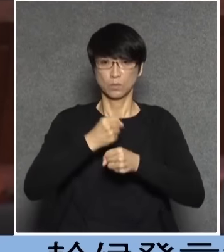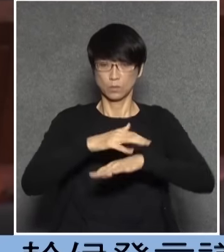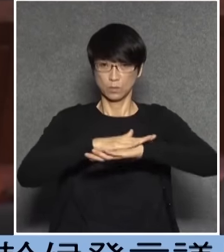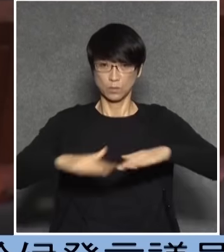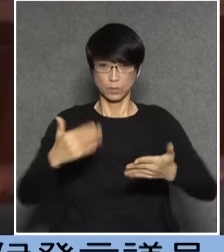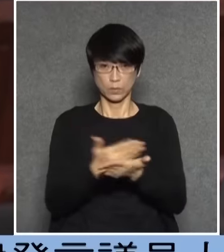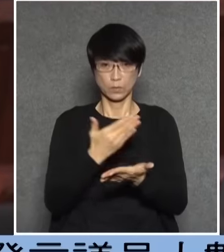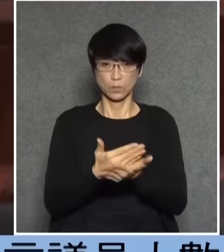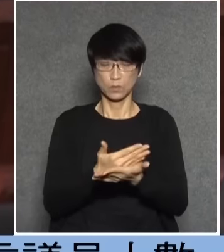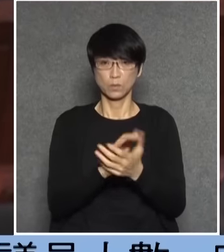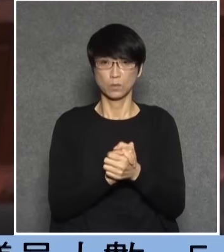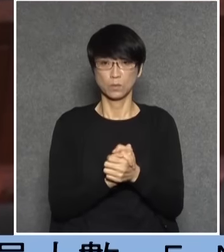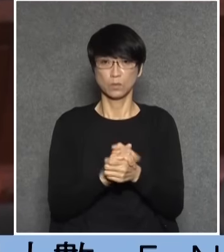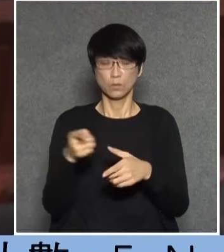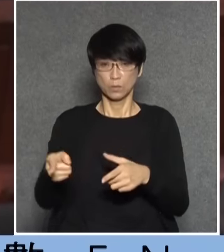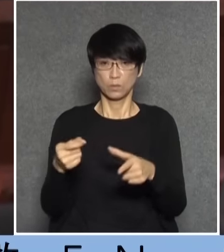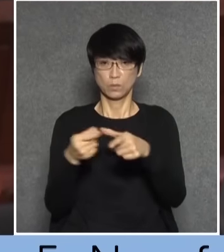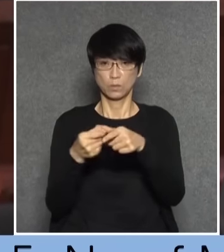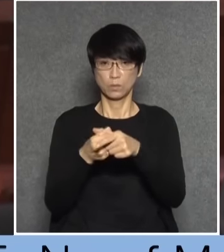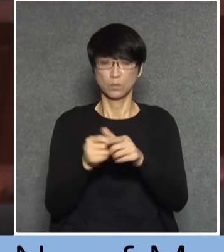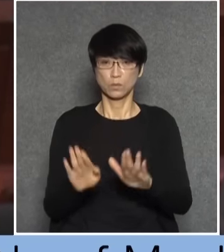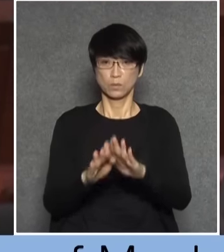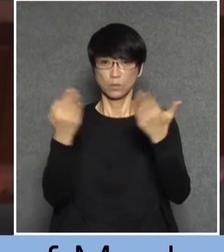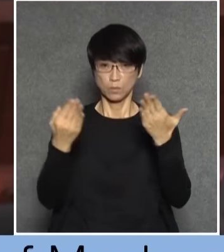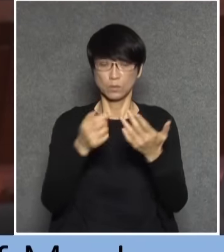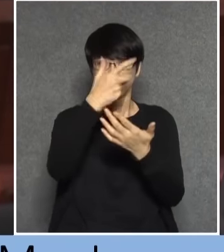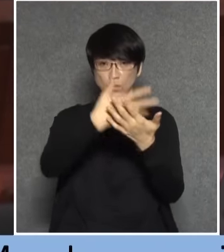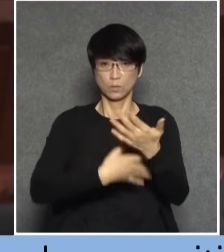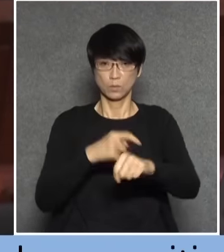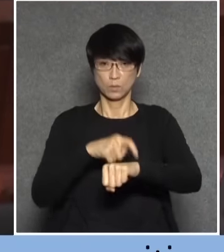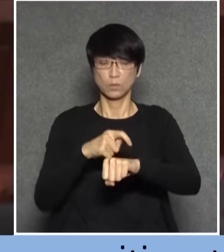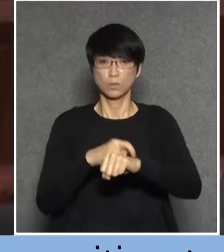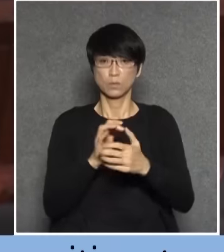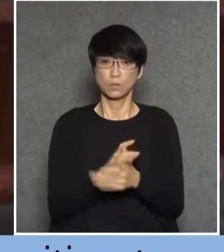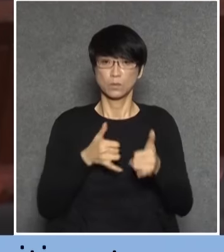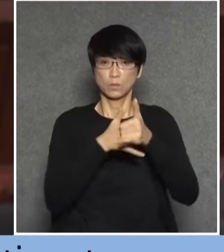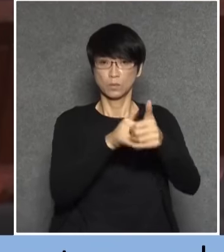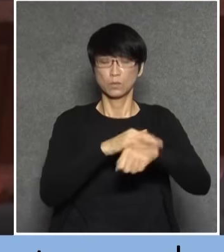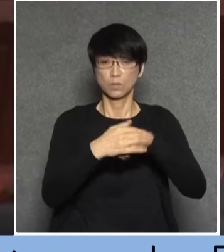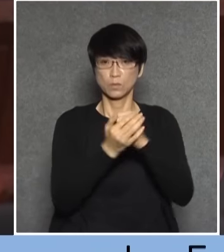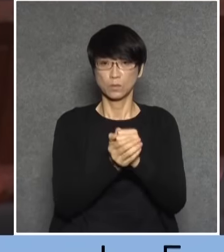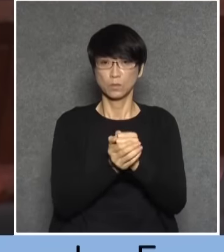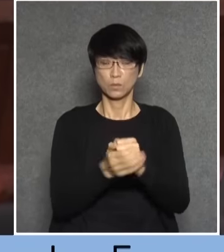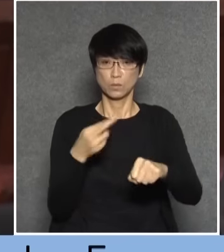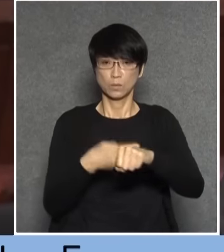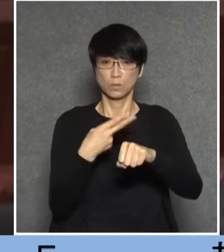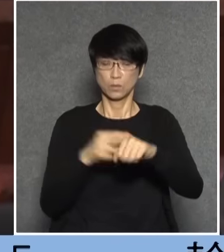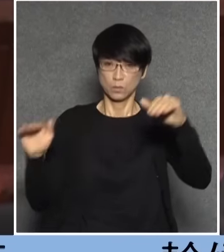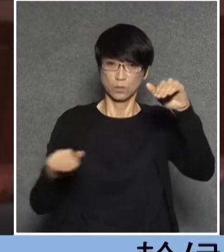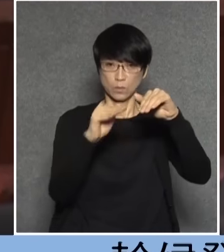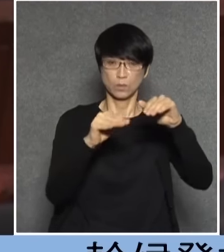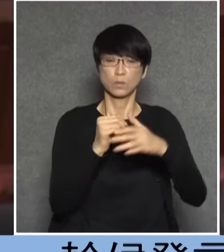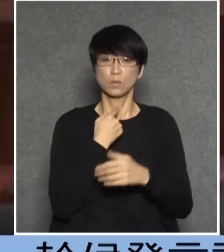估，確保承辦商在開發系統的過程當中遵照國際間的品質標準。第